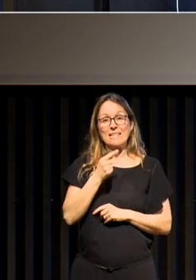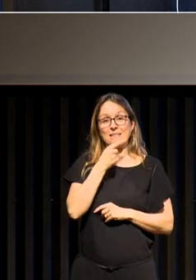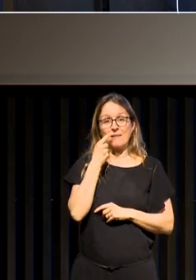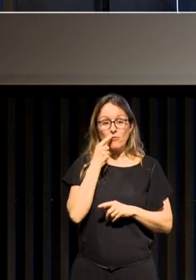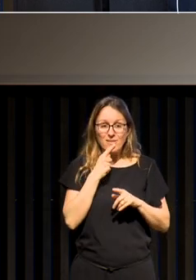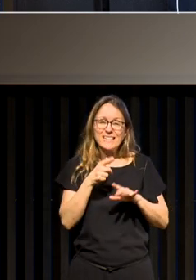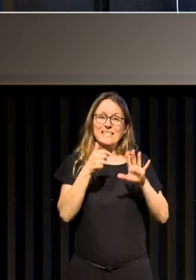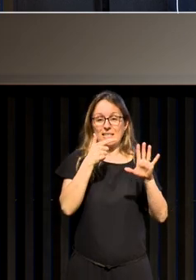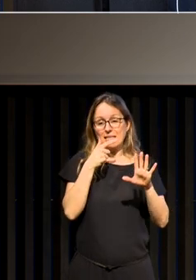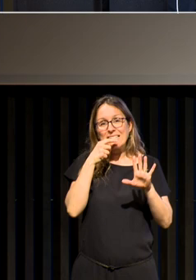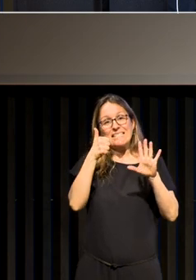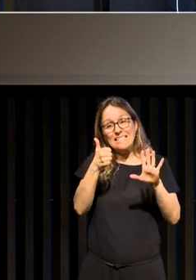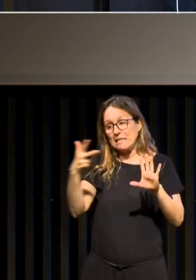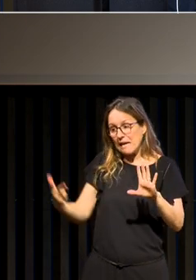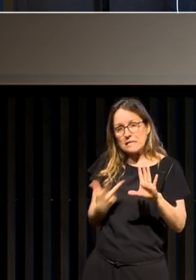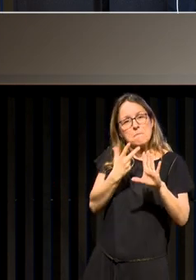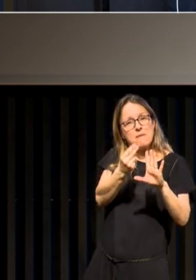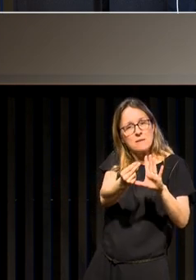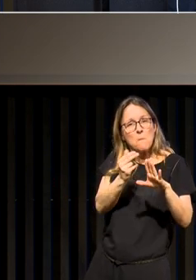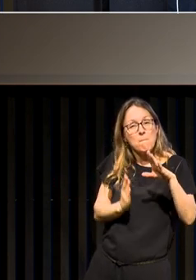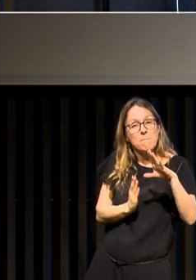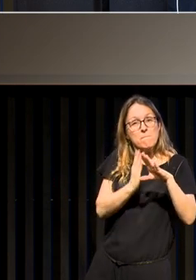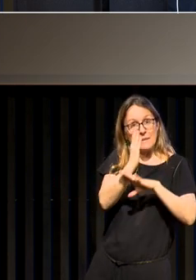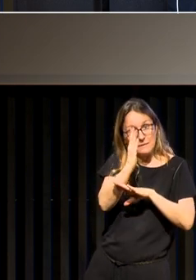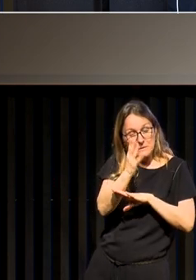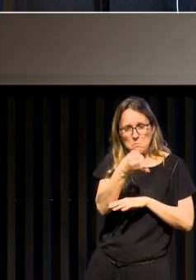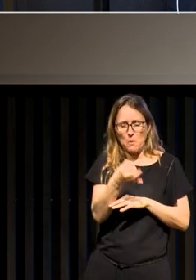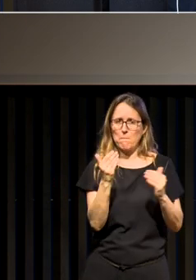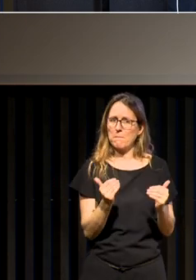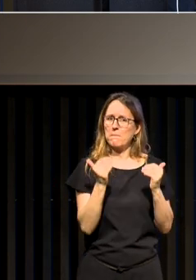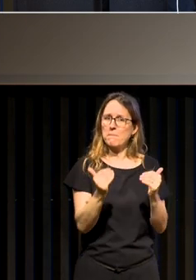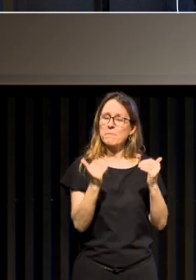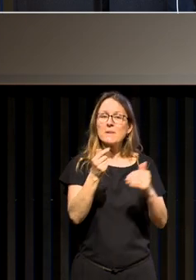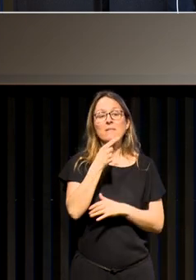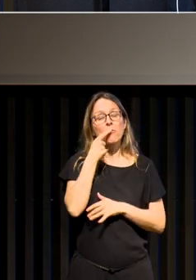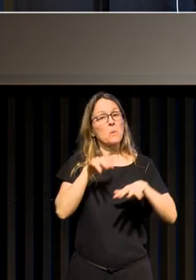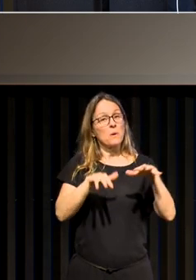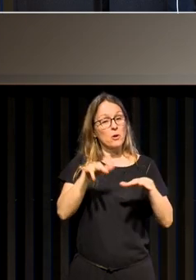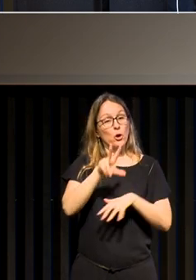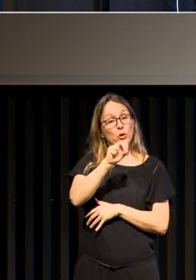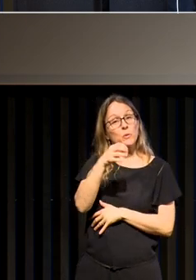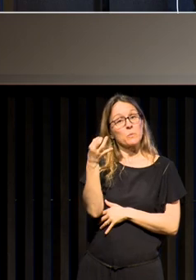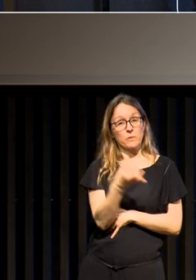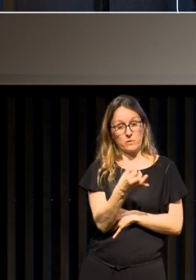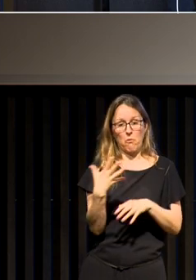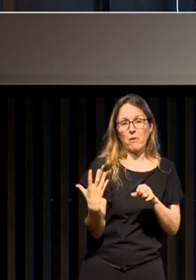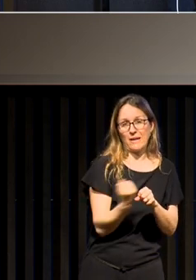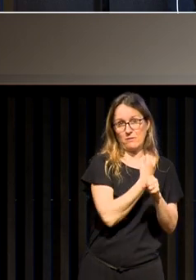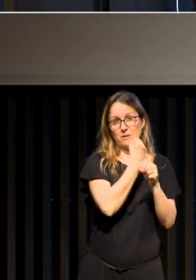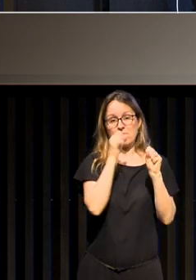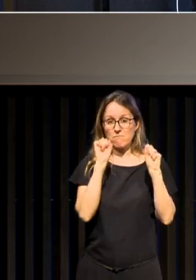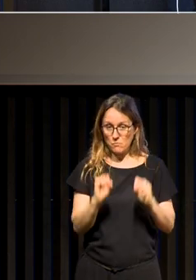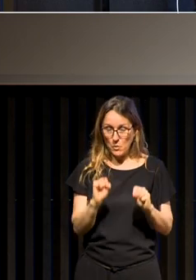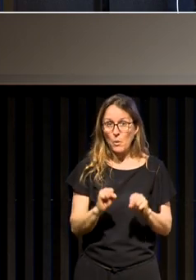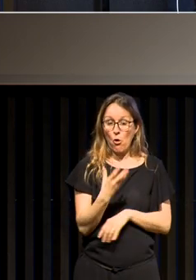6 inséminations, les taux ne bougent pas. Ça veut dire que vous avez à peu près 30% de chances